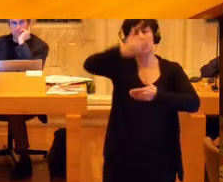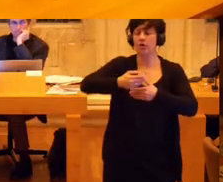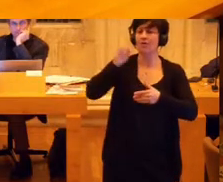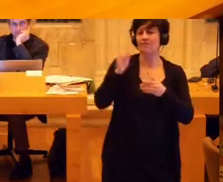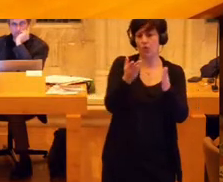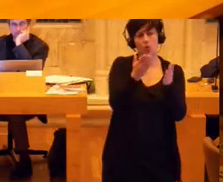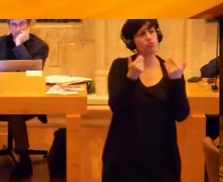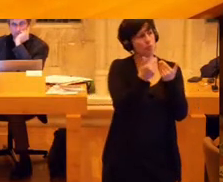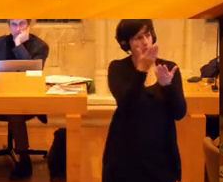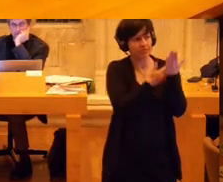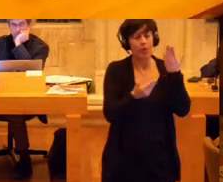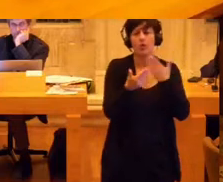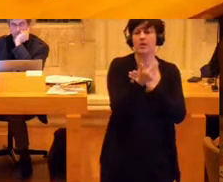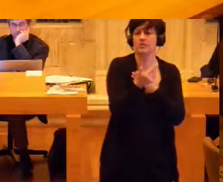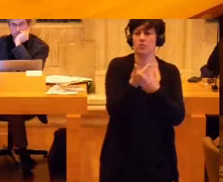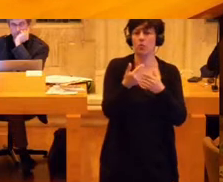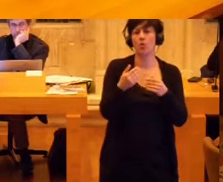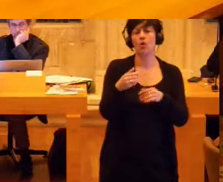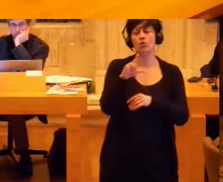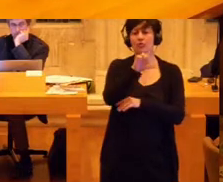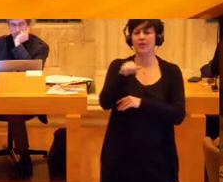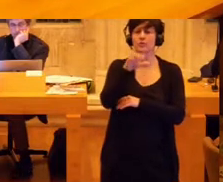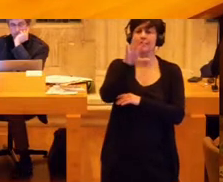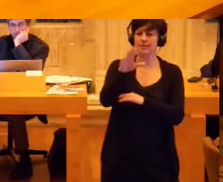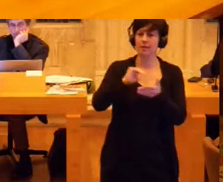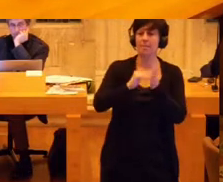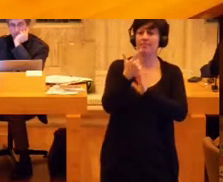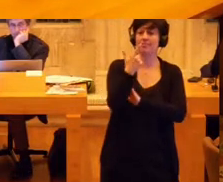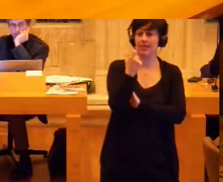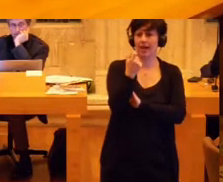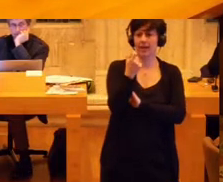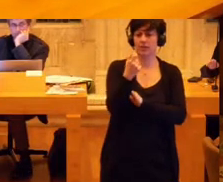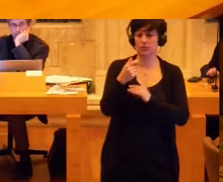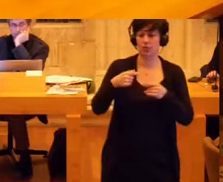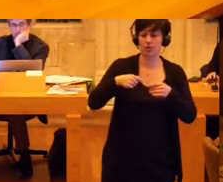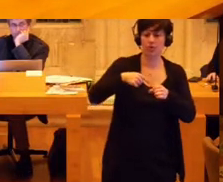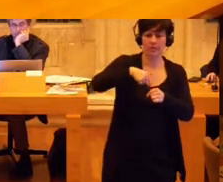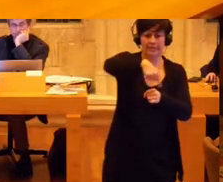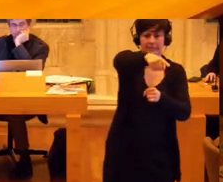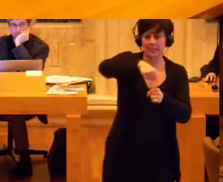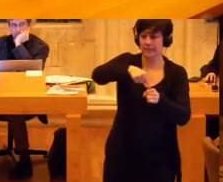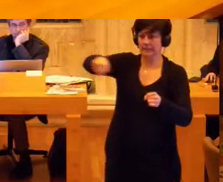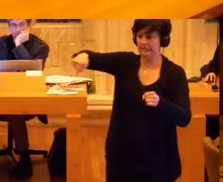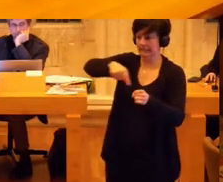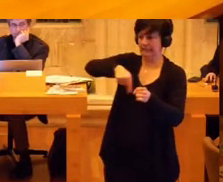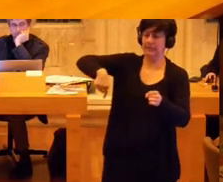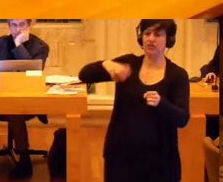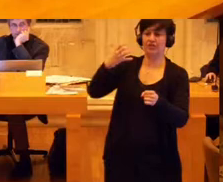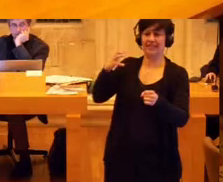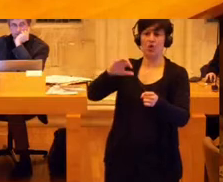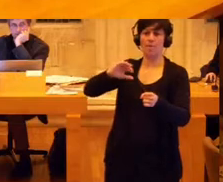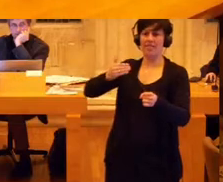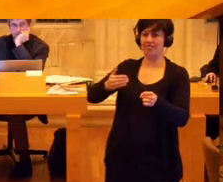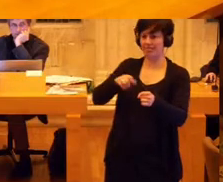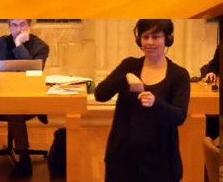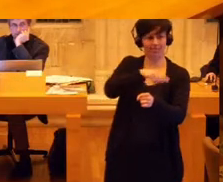à 2,5 mètres carrés dans le rayon des 500 mètres et hors co-visibilité par